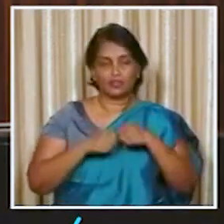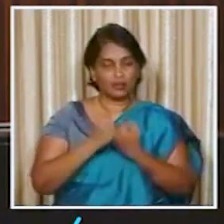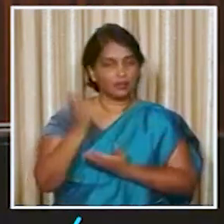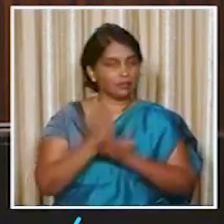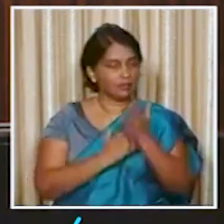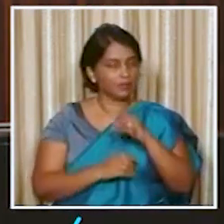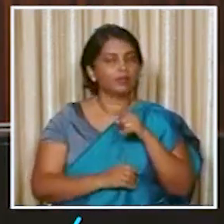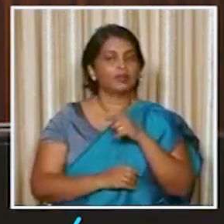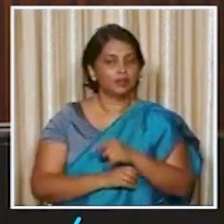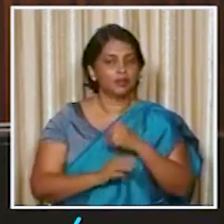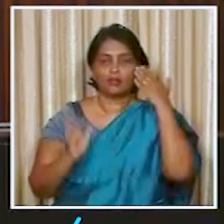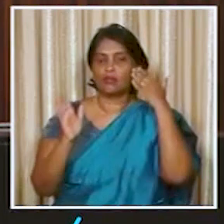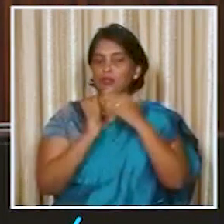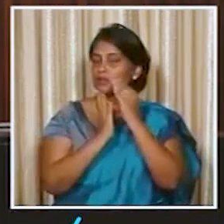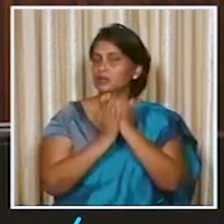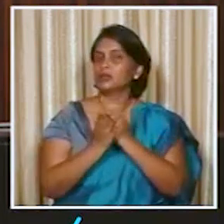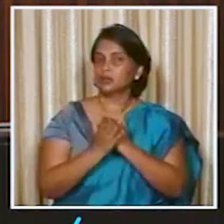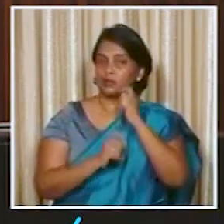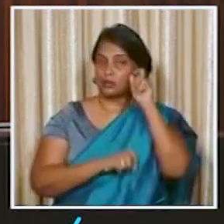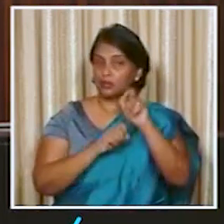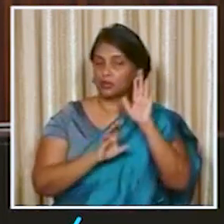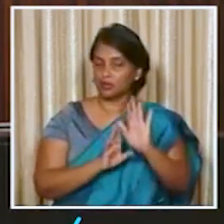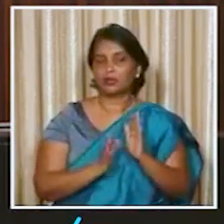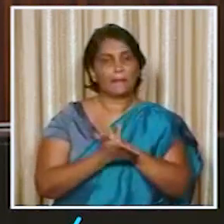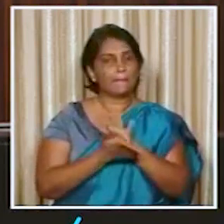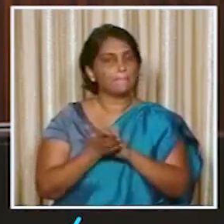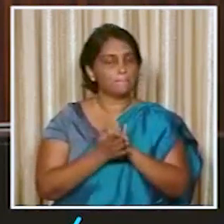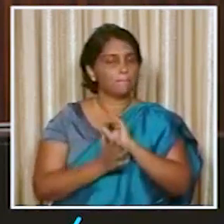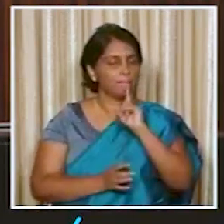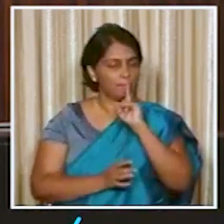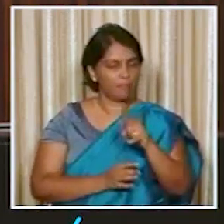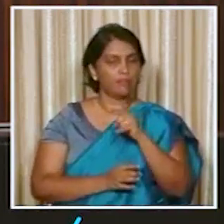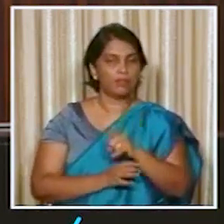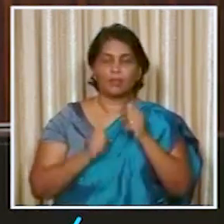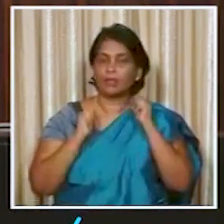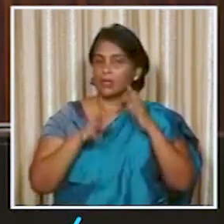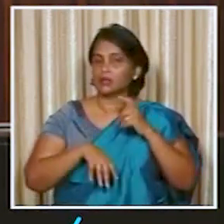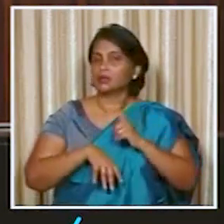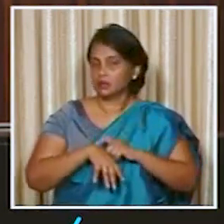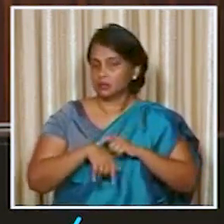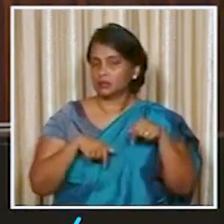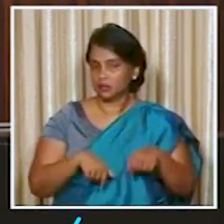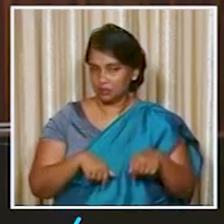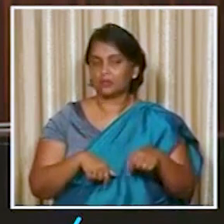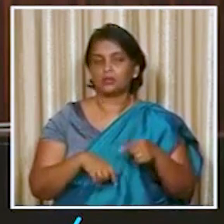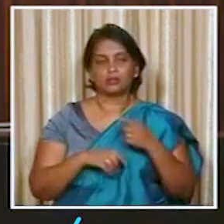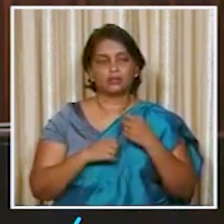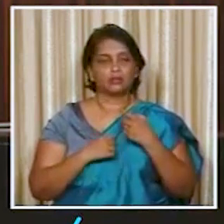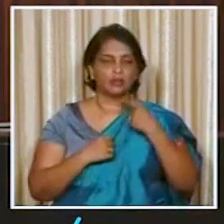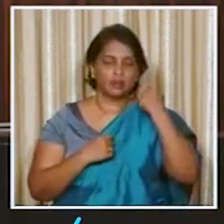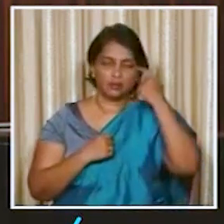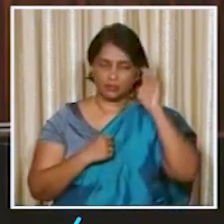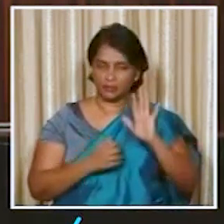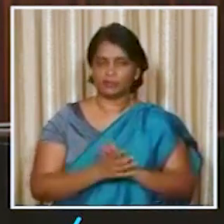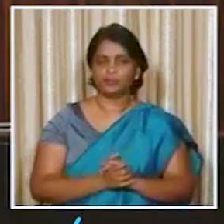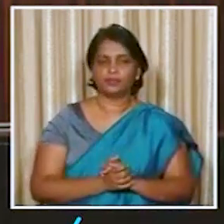සහ එහි අන්තර්ගතයේ සම්බන්ධව ජනතාව වෙත පැහැදිලි කිරීම සඳහා යෝග්‍යතම මොහොත මෙය බව මාගේ තීරුම්